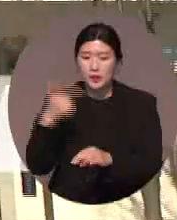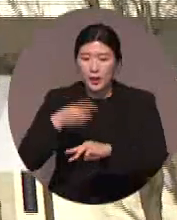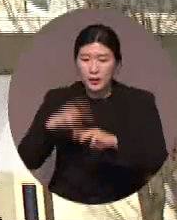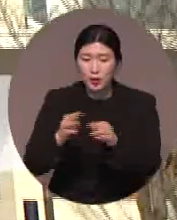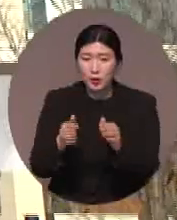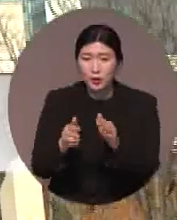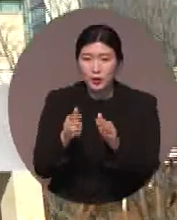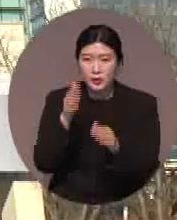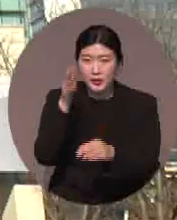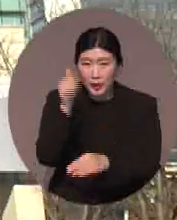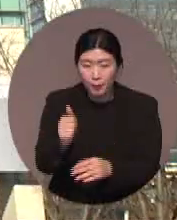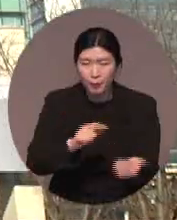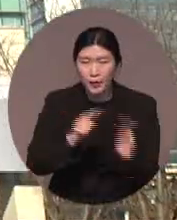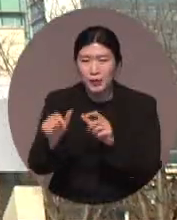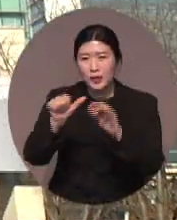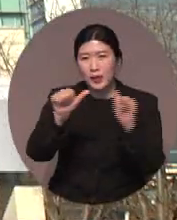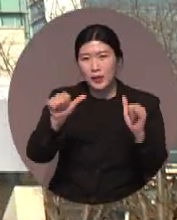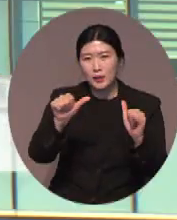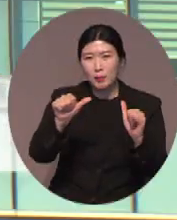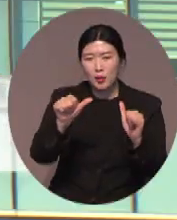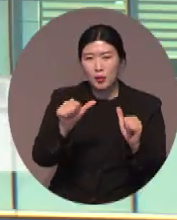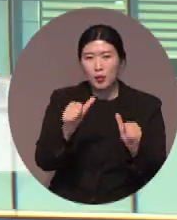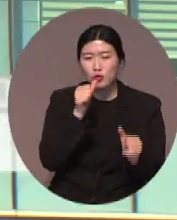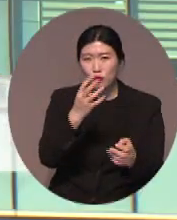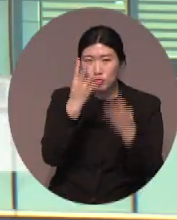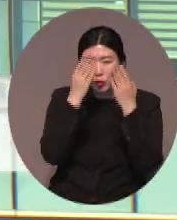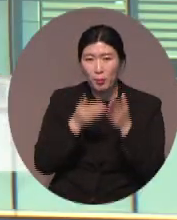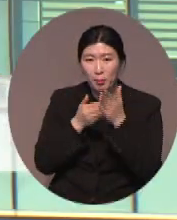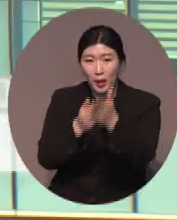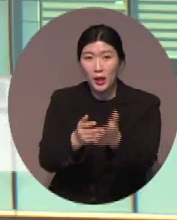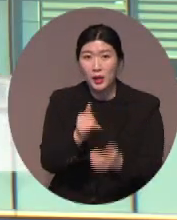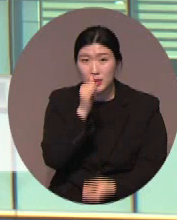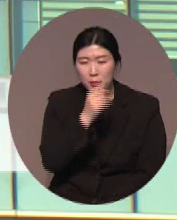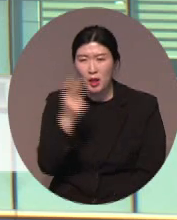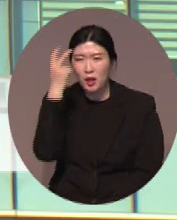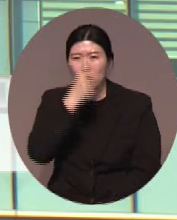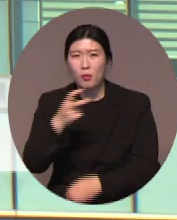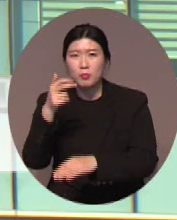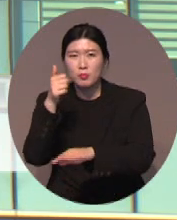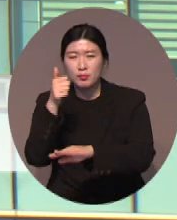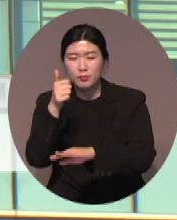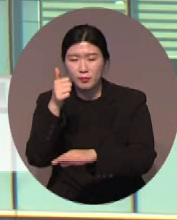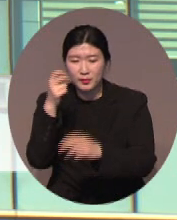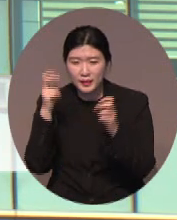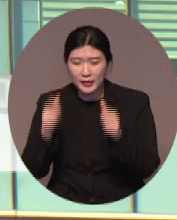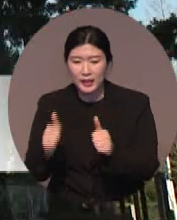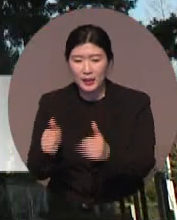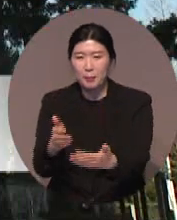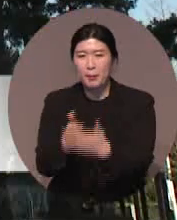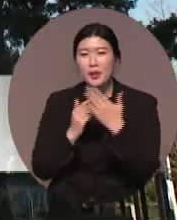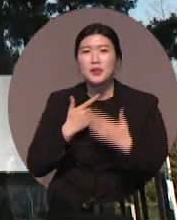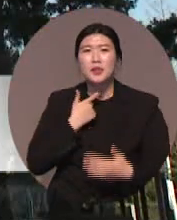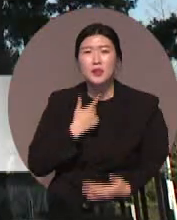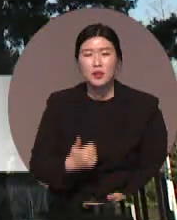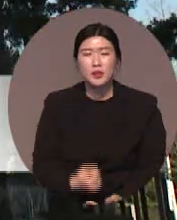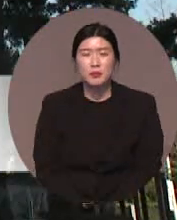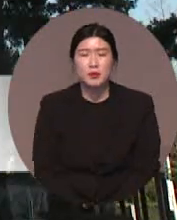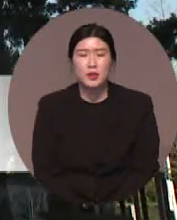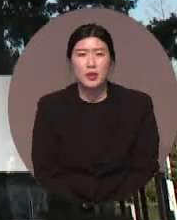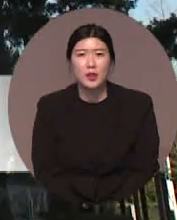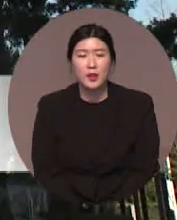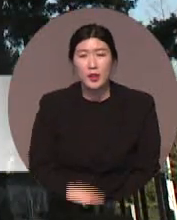등 5명에 대해 구속영장을 신청했지만 검찰이 보안 수사를 요구하며 반려한 바 있습니다 대전경찰청은